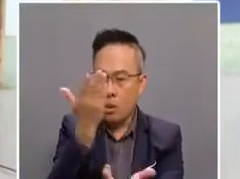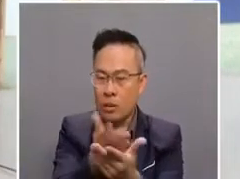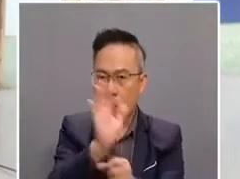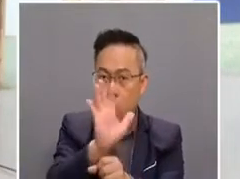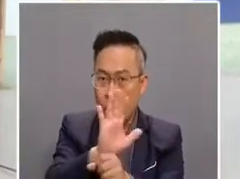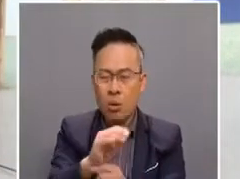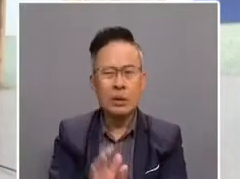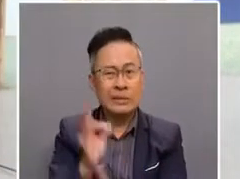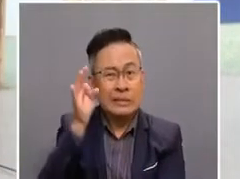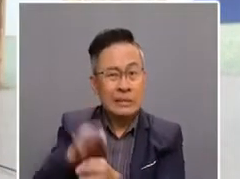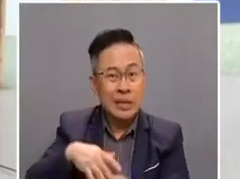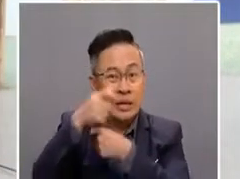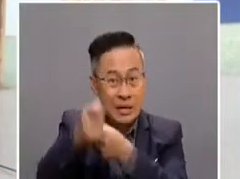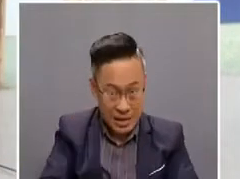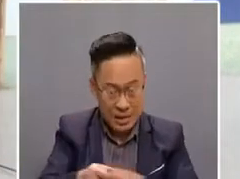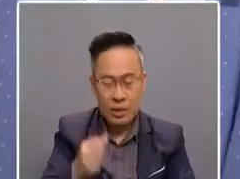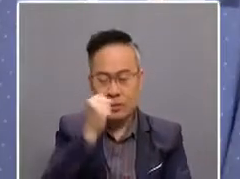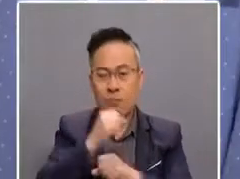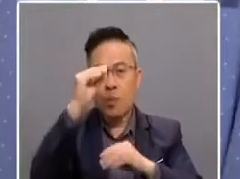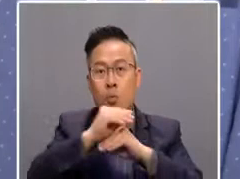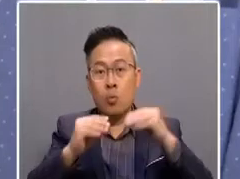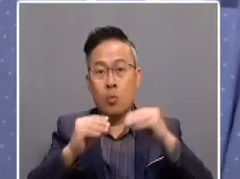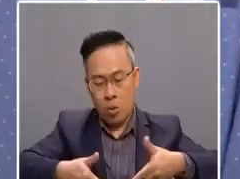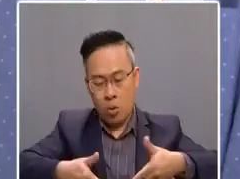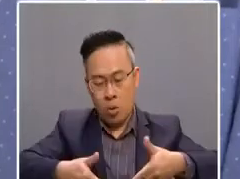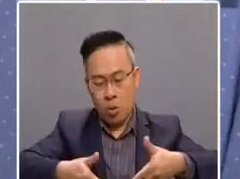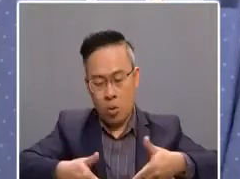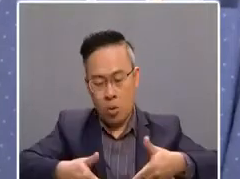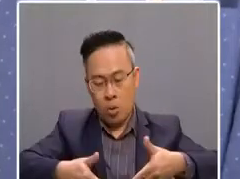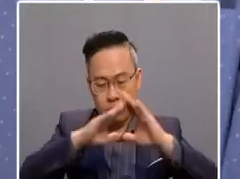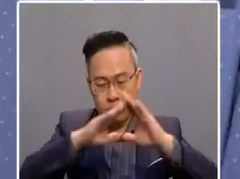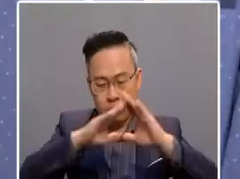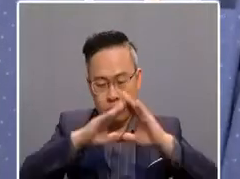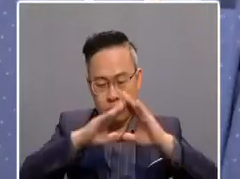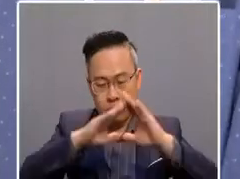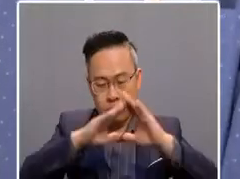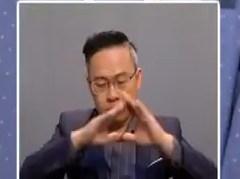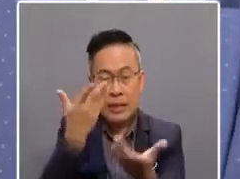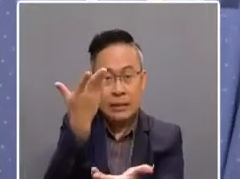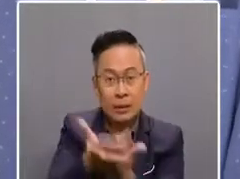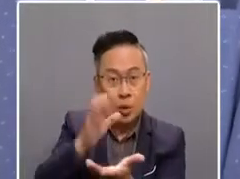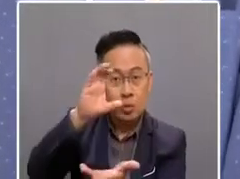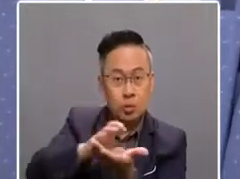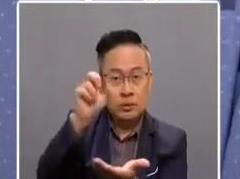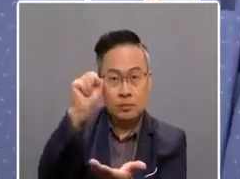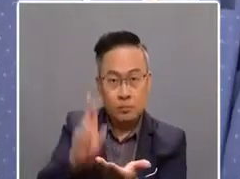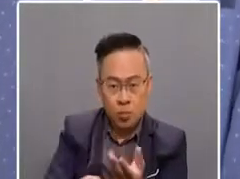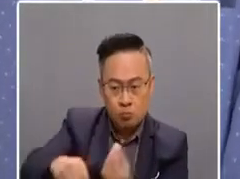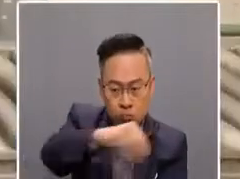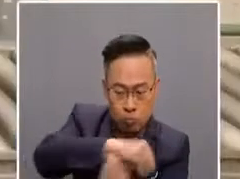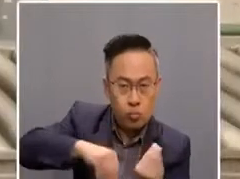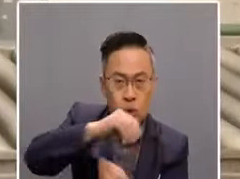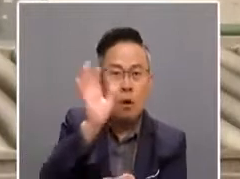เงินทุนเข้ามาในส่วนของการสร้างโรงงานแล้วนะครับให้เงินทุนในเรื่องของสภาพคล่องในเงินหมุนเวียนแล้วแต่ในขณะเดียว